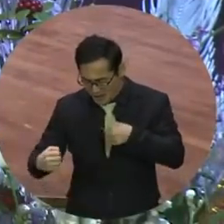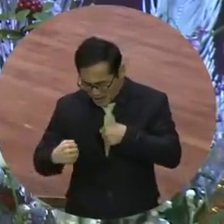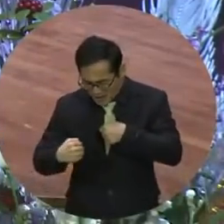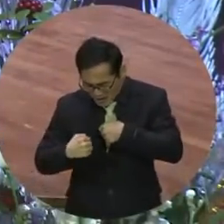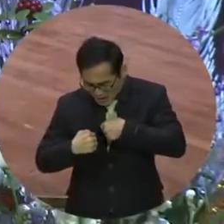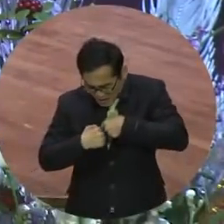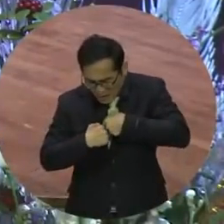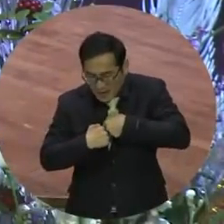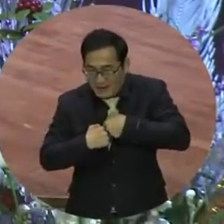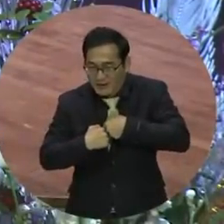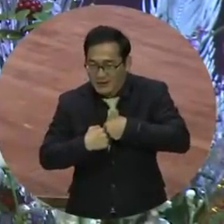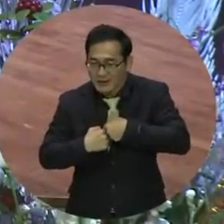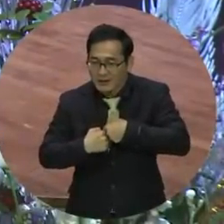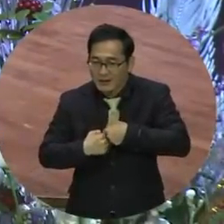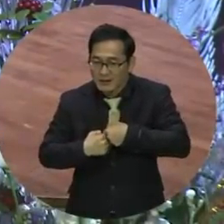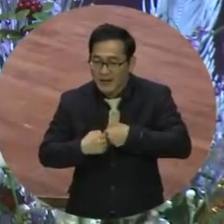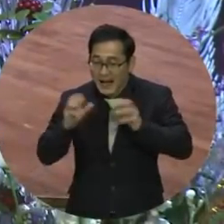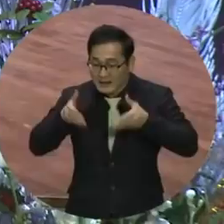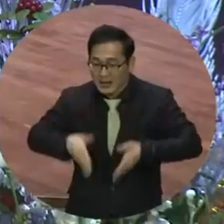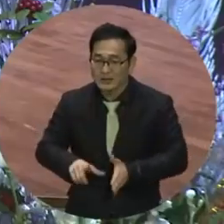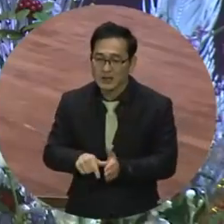해산의 고통이라고 그래요.